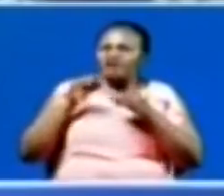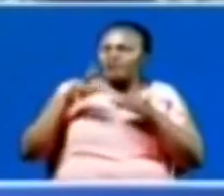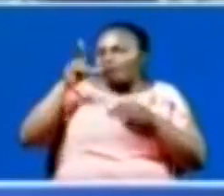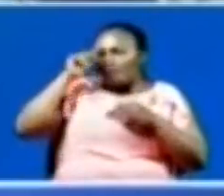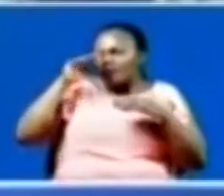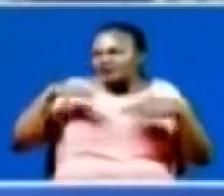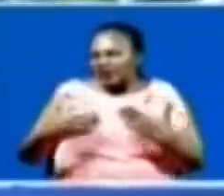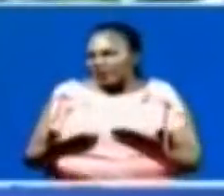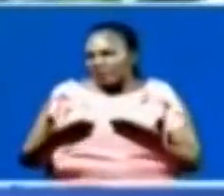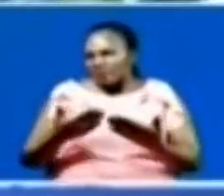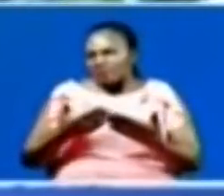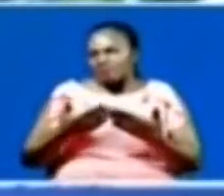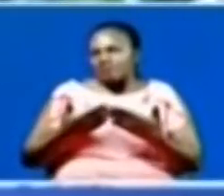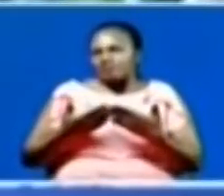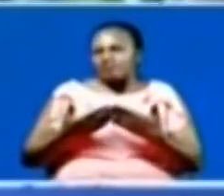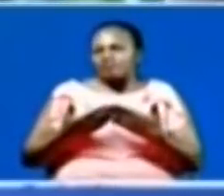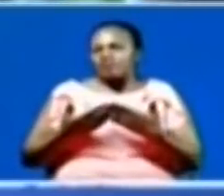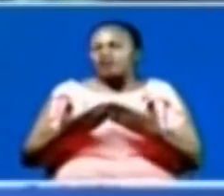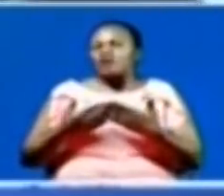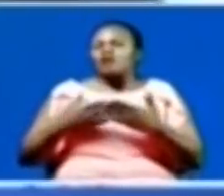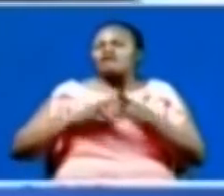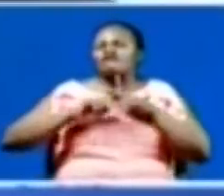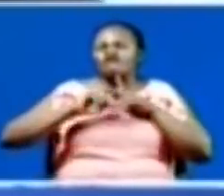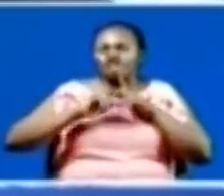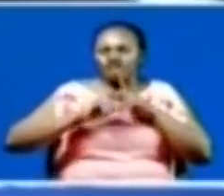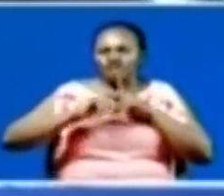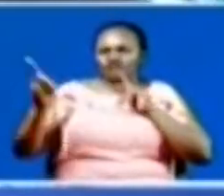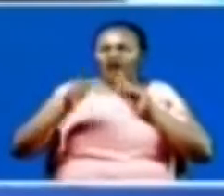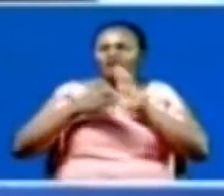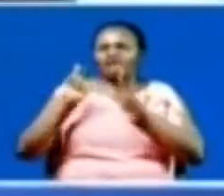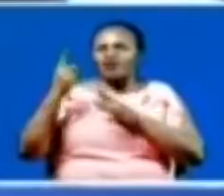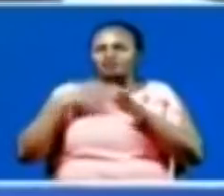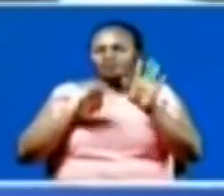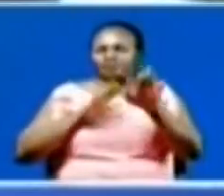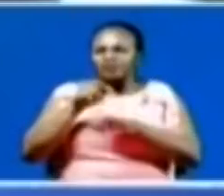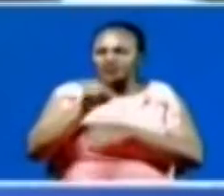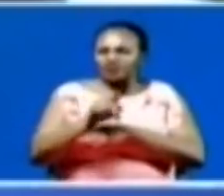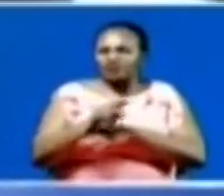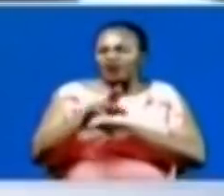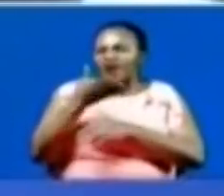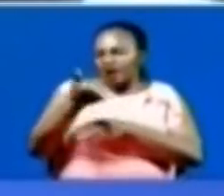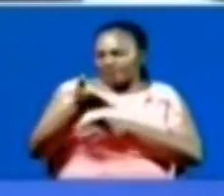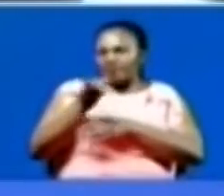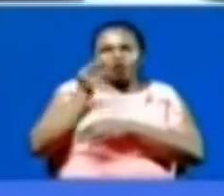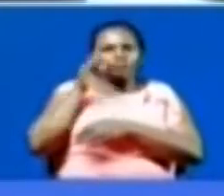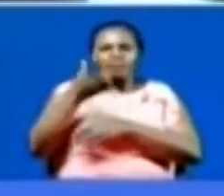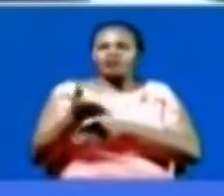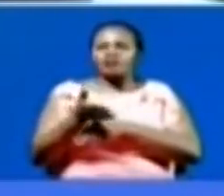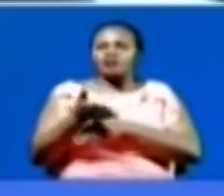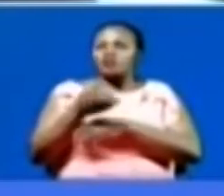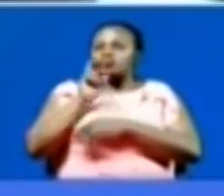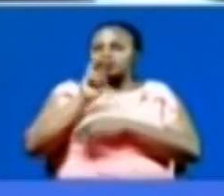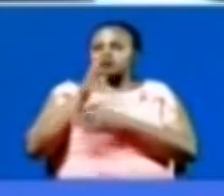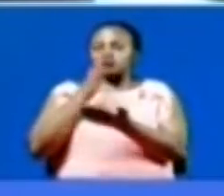gani au Nyali kuko namna gani. Na tukakimbia mara moja, tulikuwa watu wa kwanza kufika katika hili boma lake. Na tulipofika